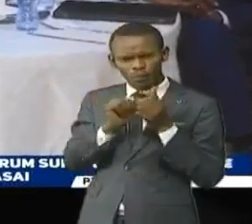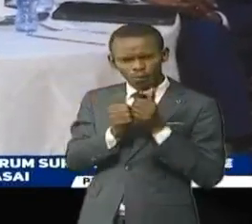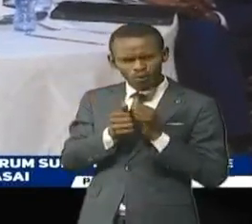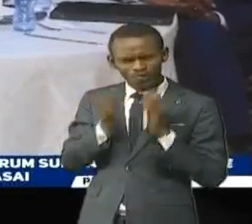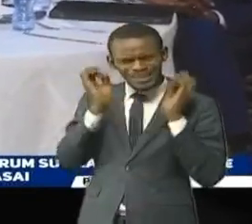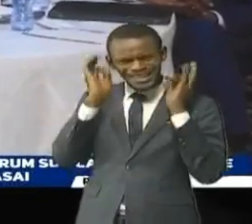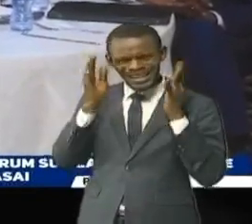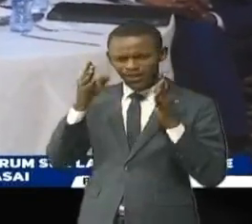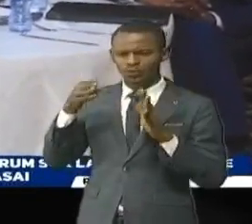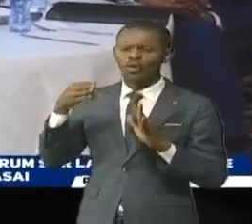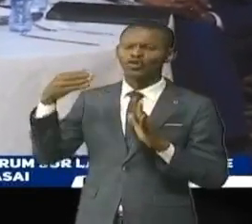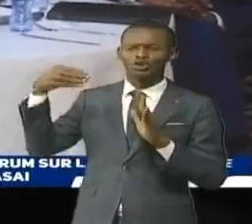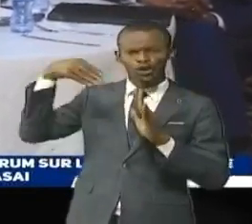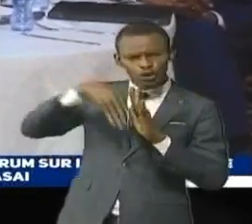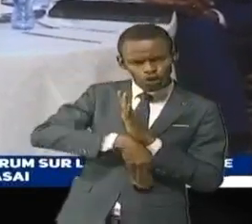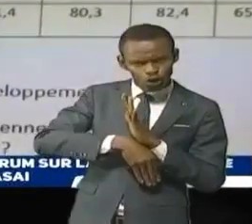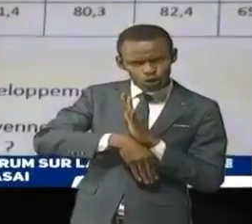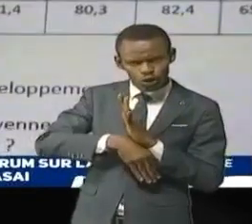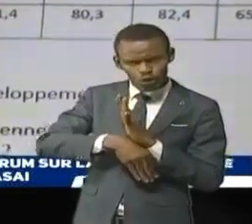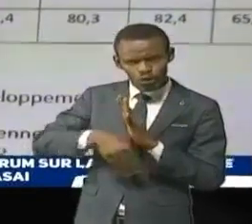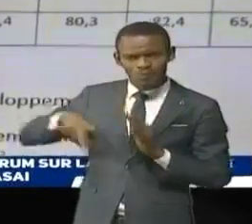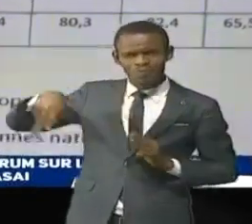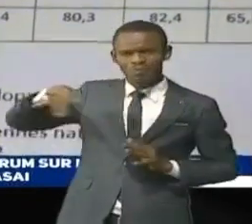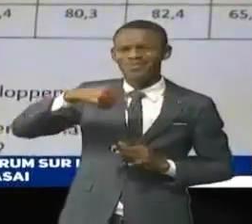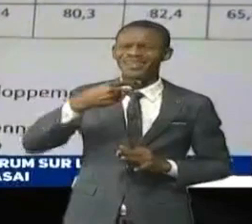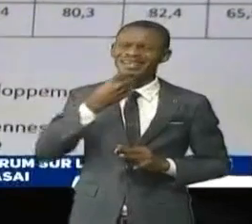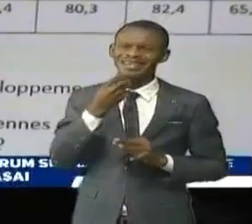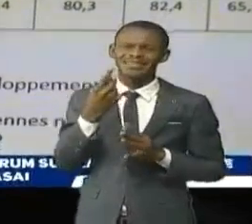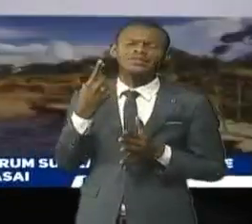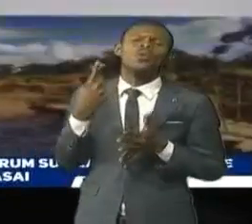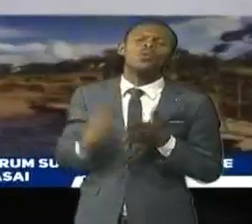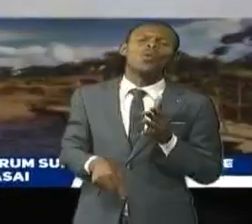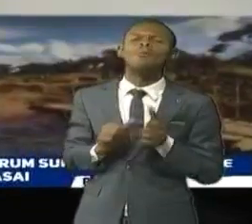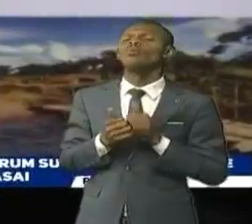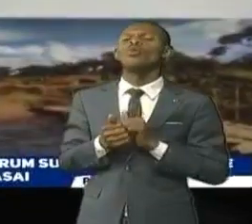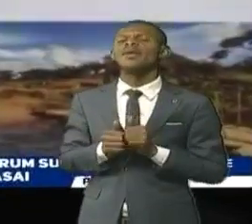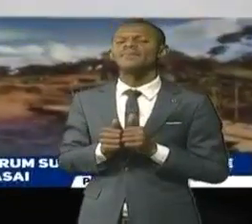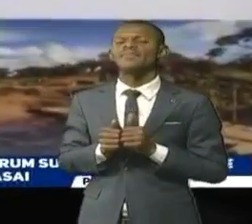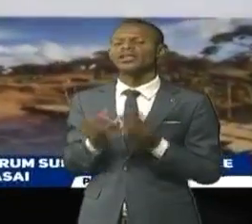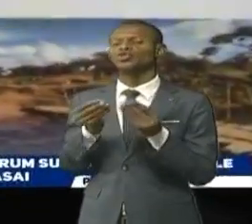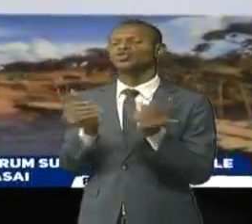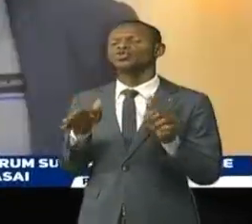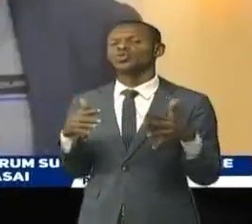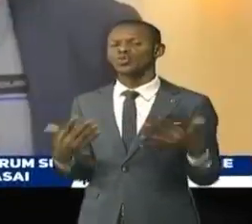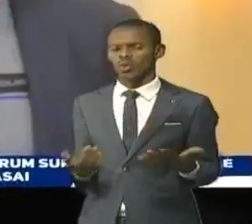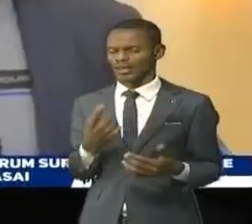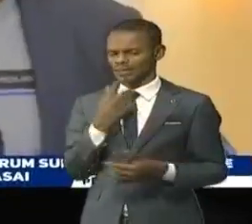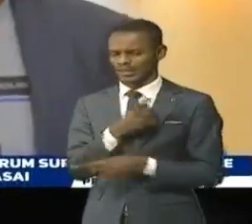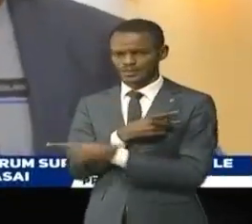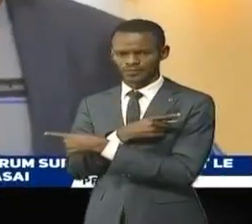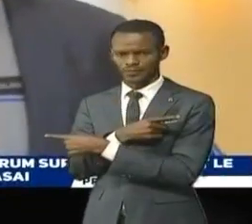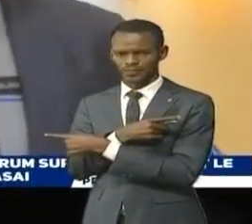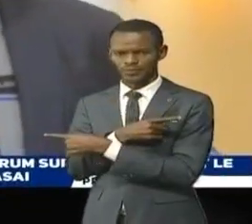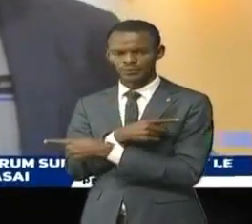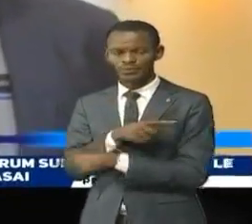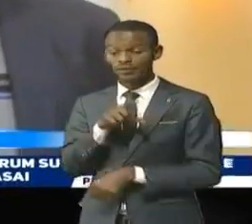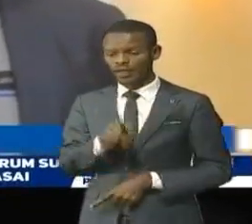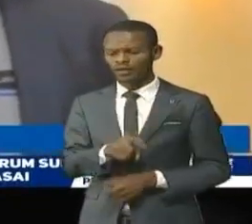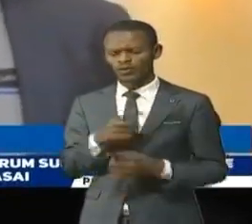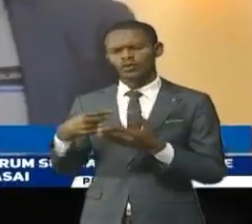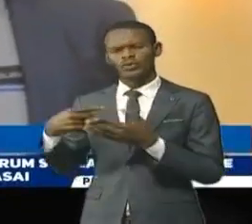RDC avec propositions concrètes des pistes de solutions. Il faut donc discuter sur les fondamentaux qui concernent l'espace Grand